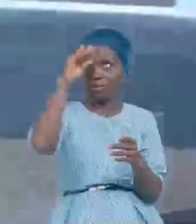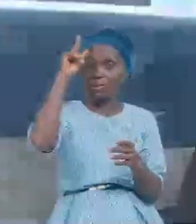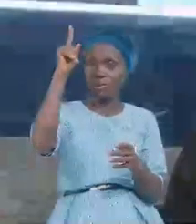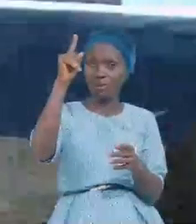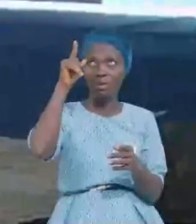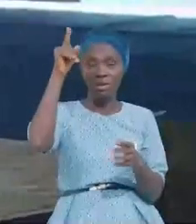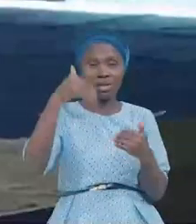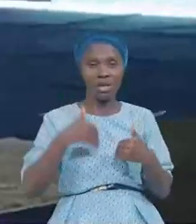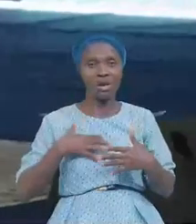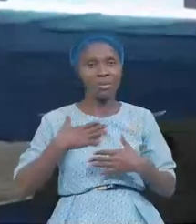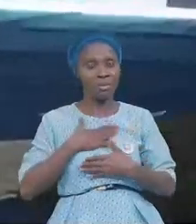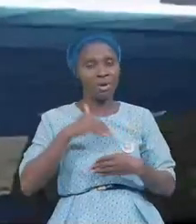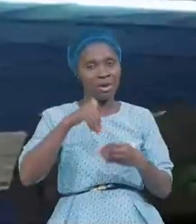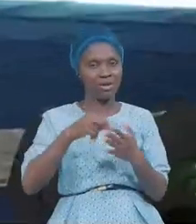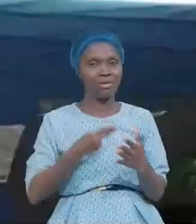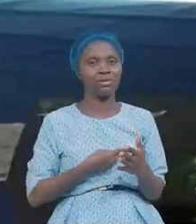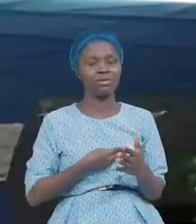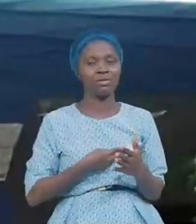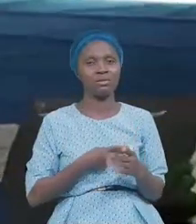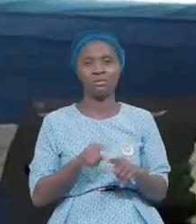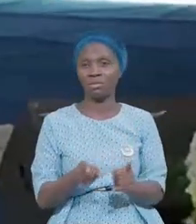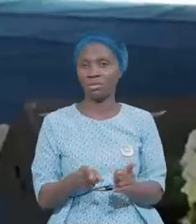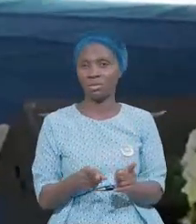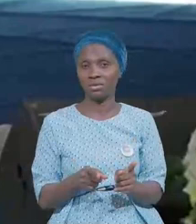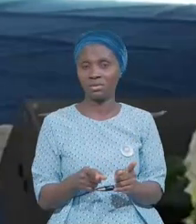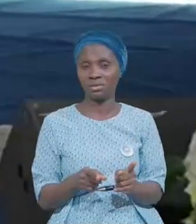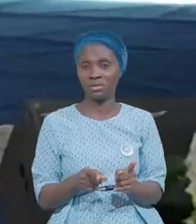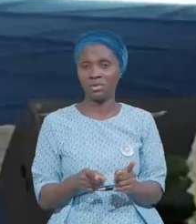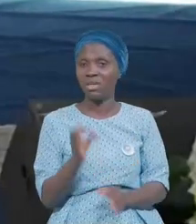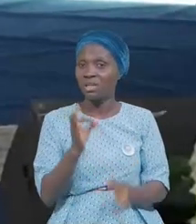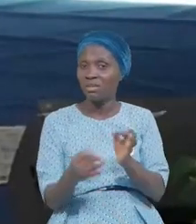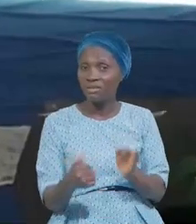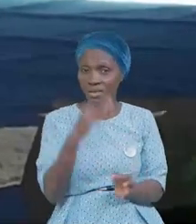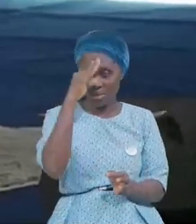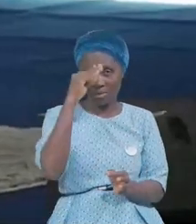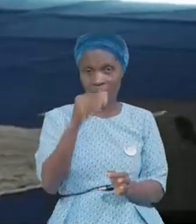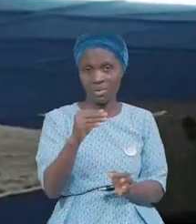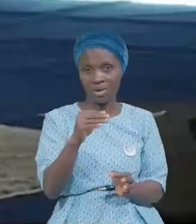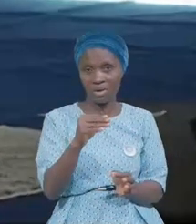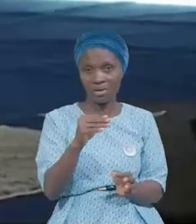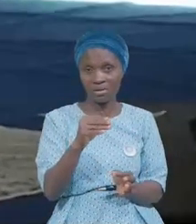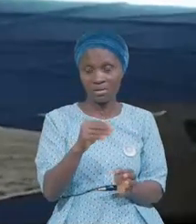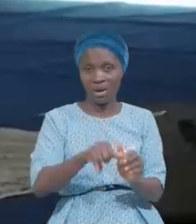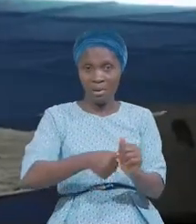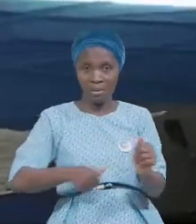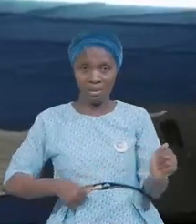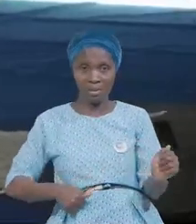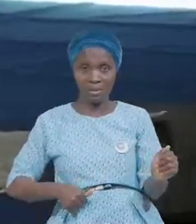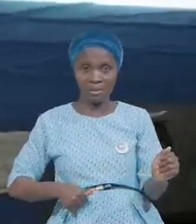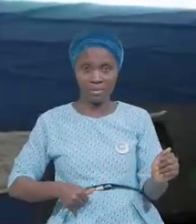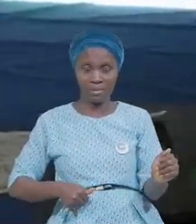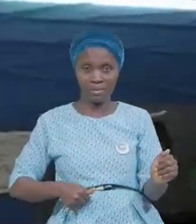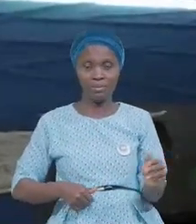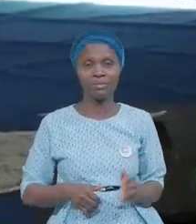plaisir en nous. Mais, si quelqu'un se retire, mes défis